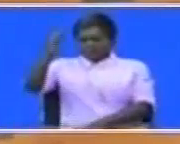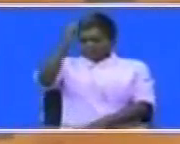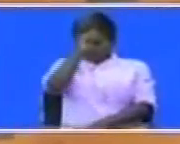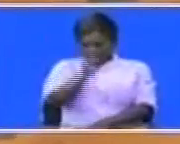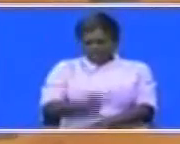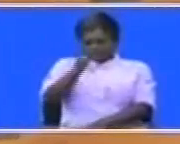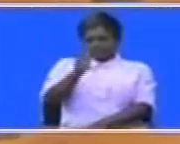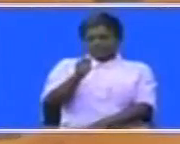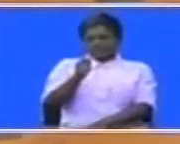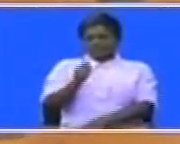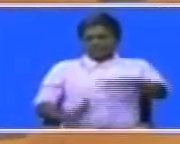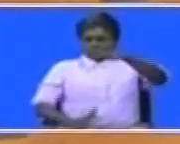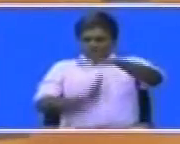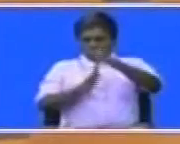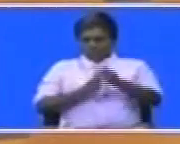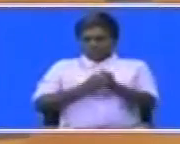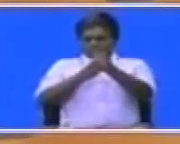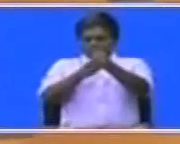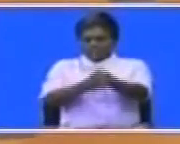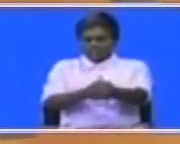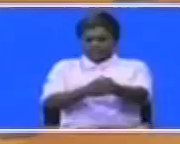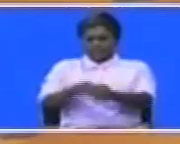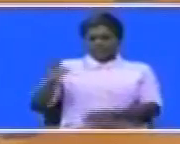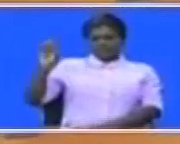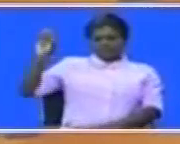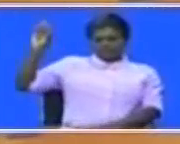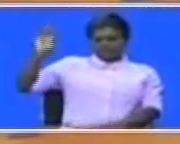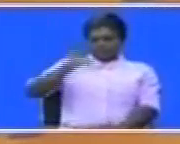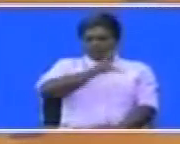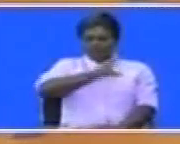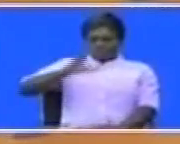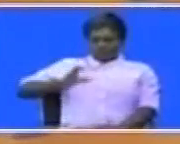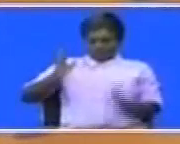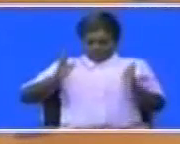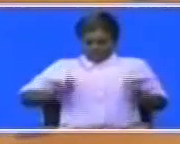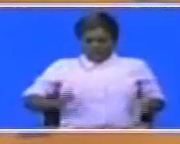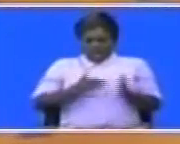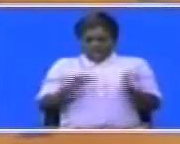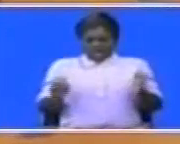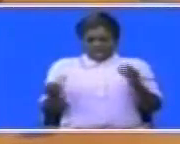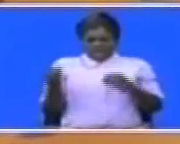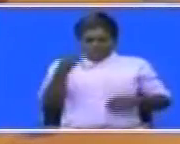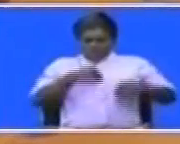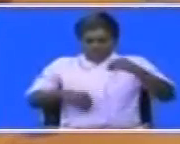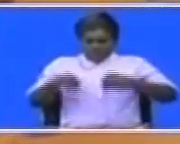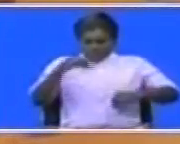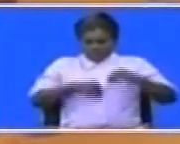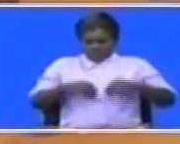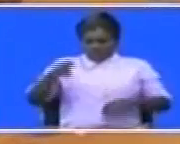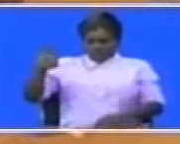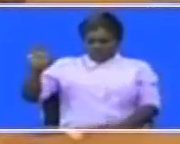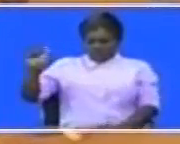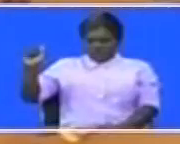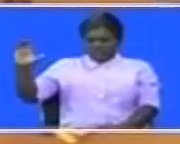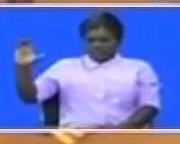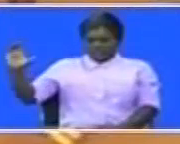Mkuu Willy Mutunga leo aliongoza hafla ya kualisha kiapo makamishna wa tume ya maadili na kukabiliana na ufisadi EACC